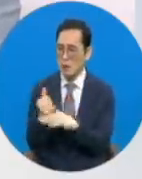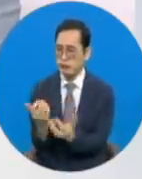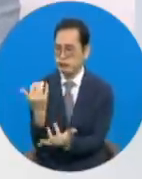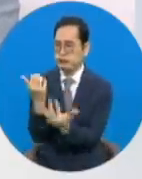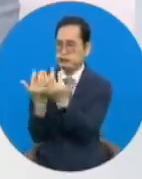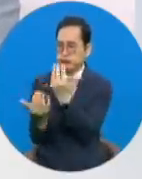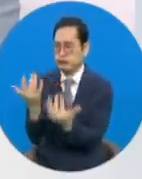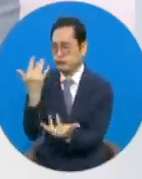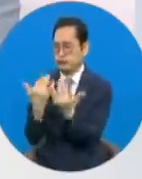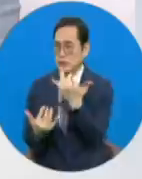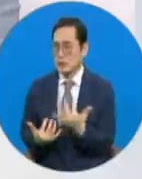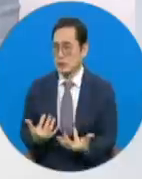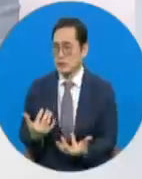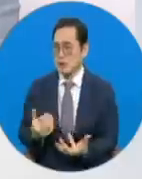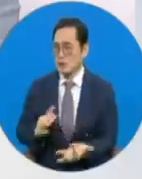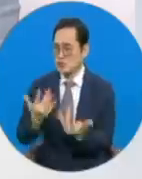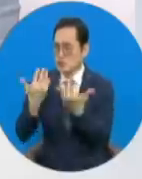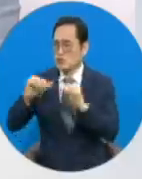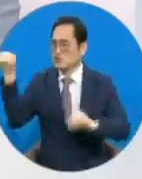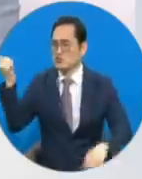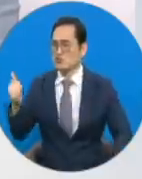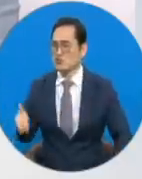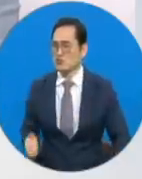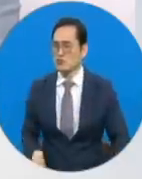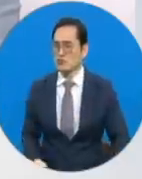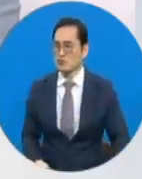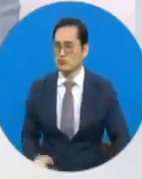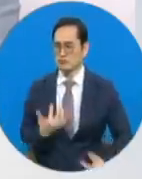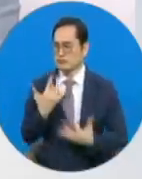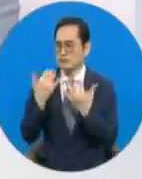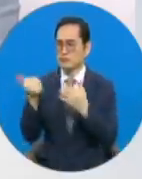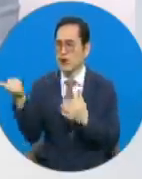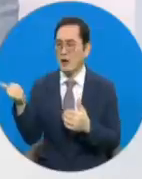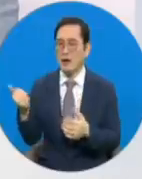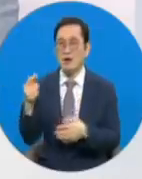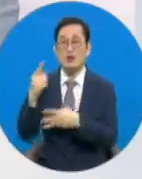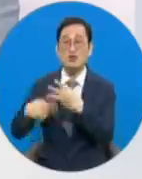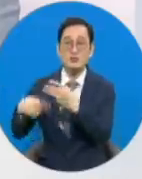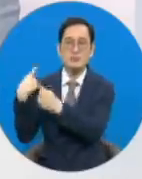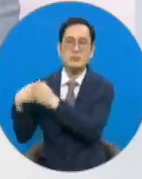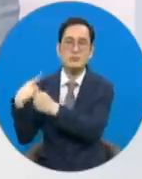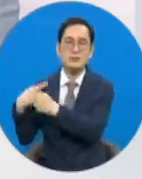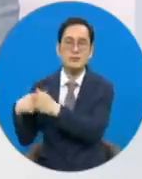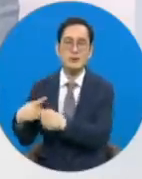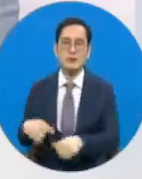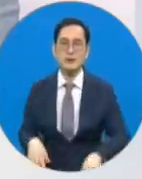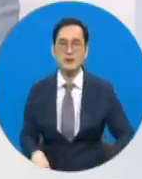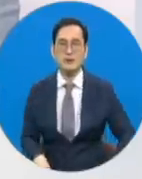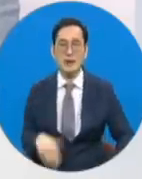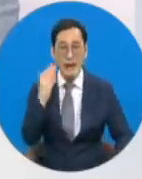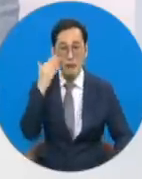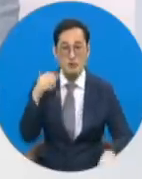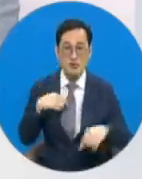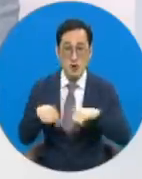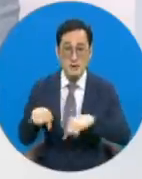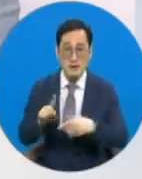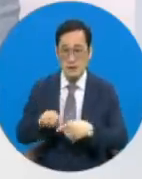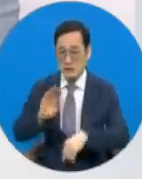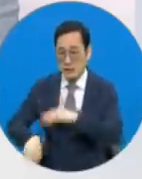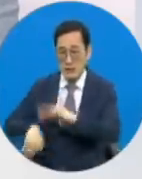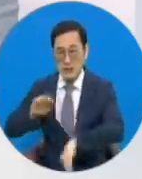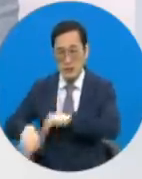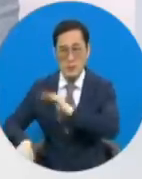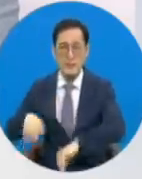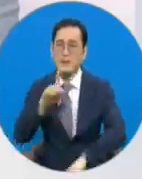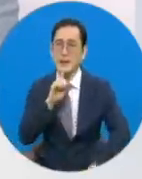이런 발언을 하기도 했습니다. 정말 수위가 높은 발언이죠. 어떻게 보십니까? 이 국내 정치에 어떤 개입하려는 의도가 있는 것 아니냐는 이런